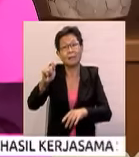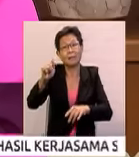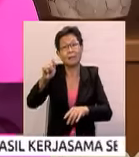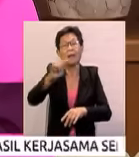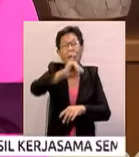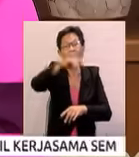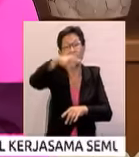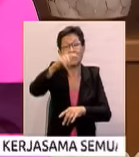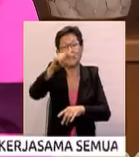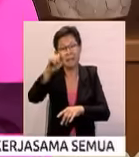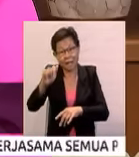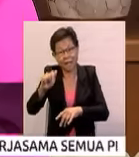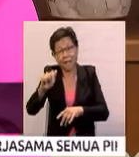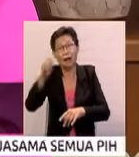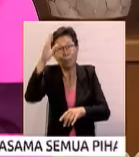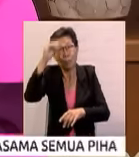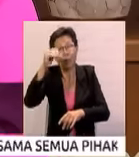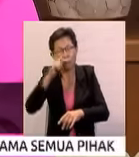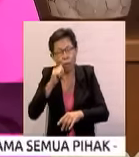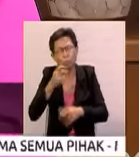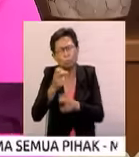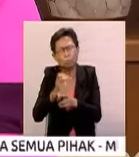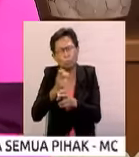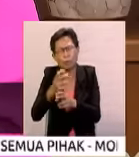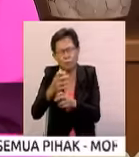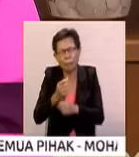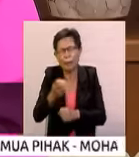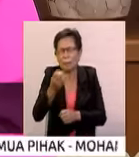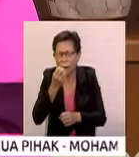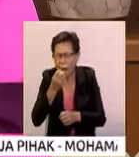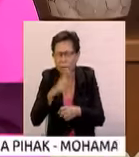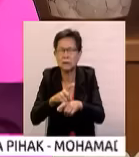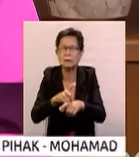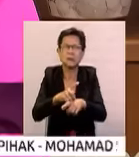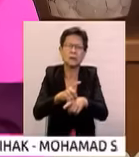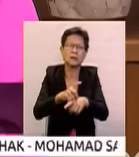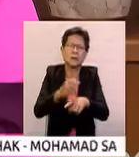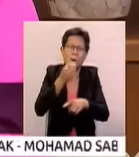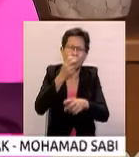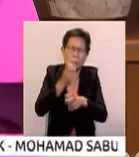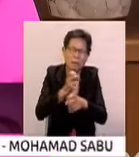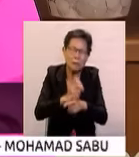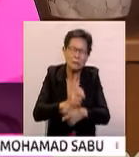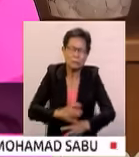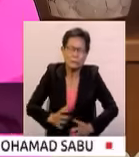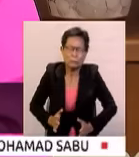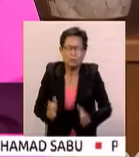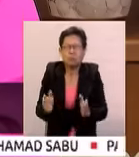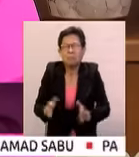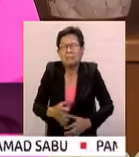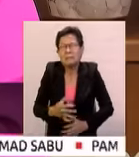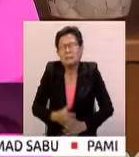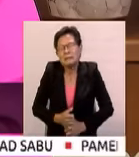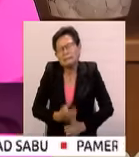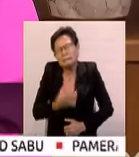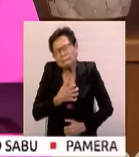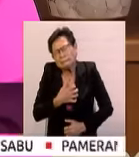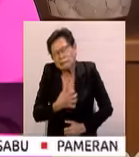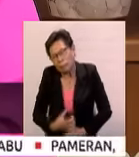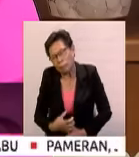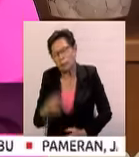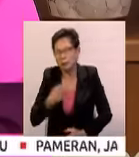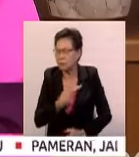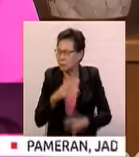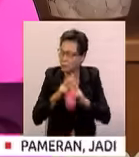yang susah ataupun sukar mendapat makanan di dan mengikat perut, yang kita cukup sedih.